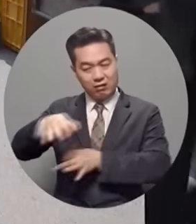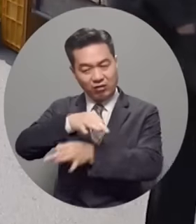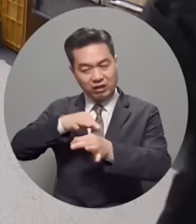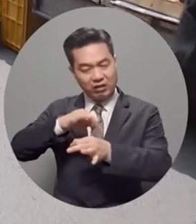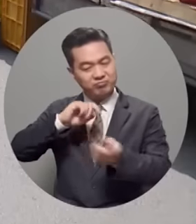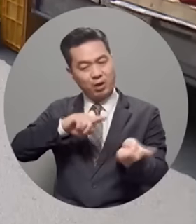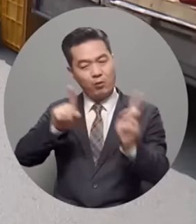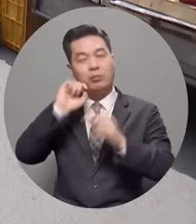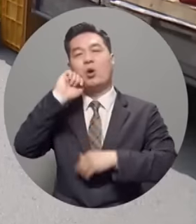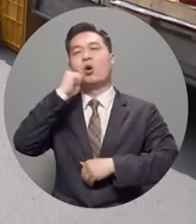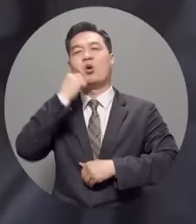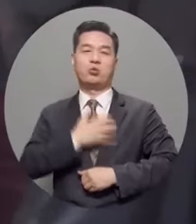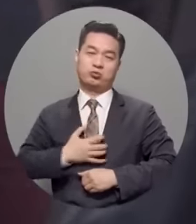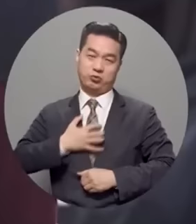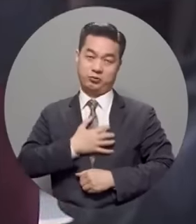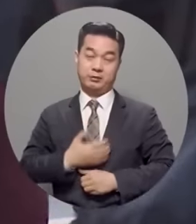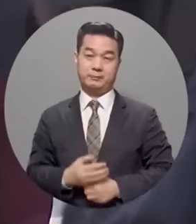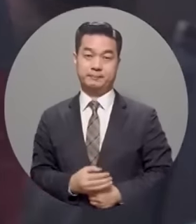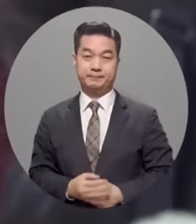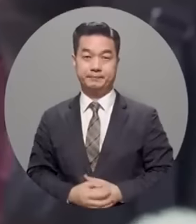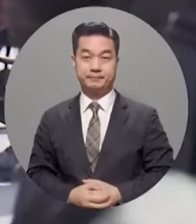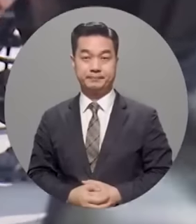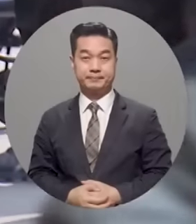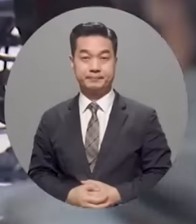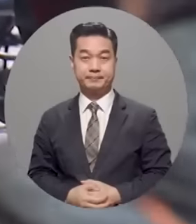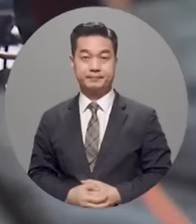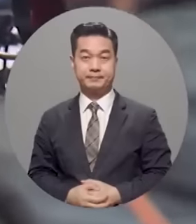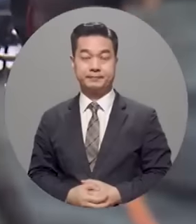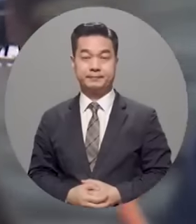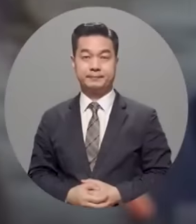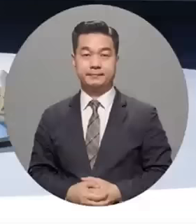회복하기 어려울 거란 지적도 있습니다. MBC 뉴스 김세영입니다.